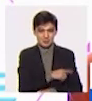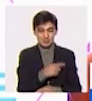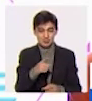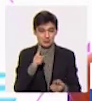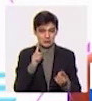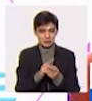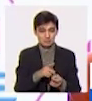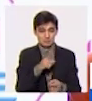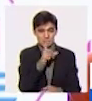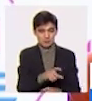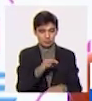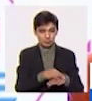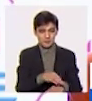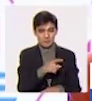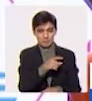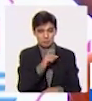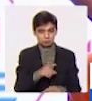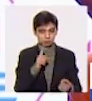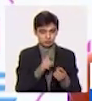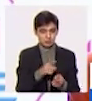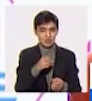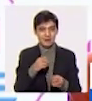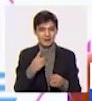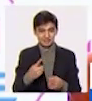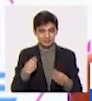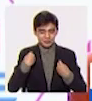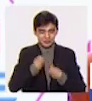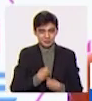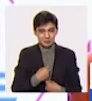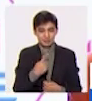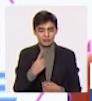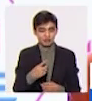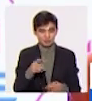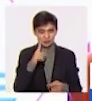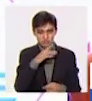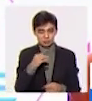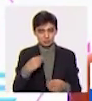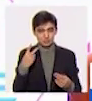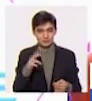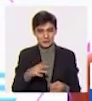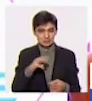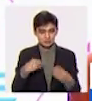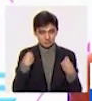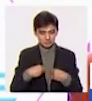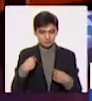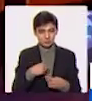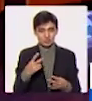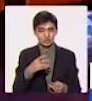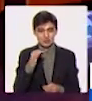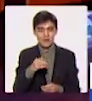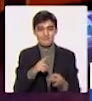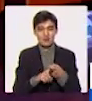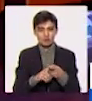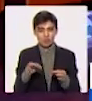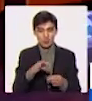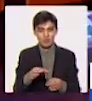болғандықтан, әрине, бұл жаңағы бір қабаттық киімдер, жоғары киімдер, да? Сондықтан оның біріншіден